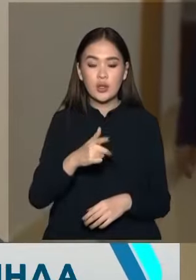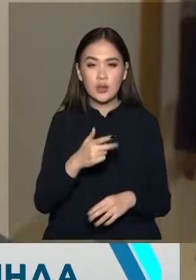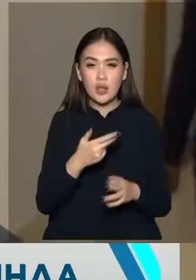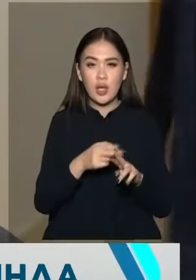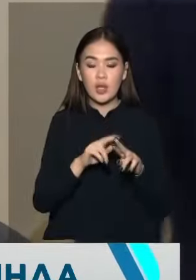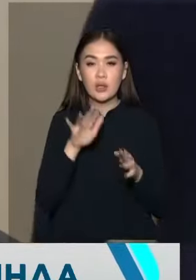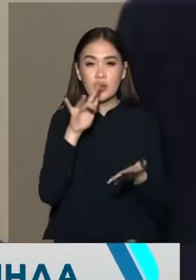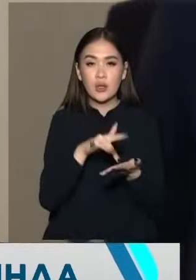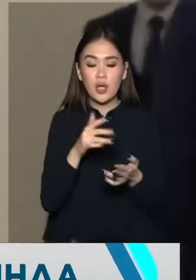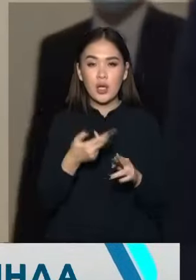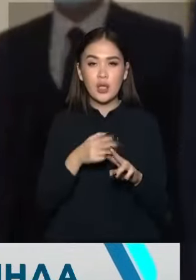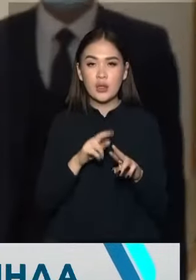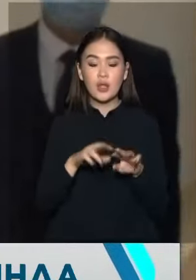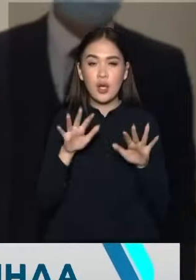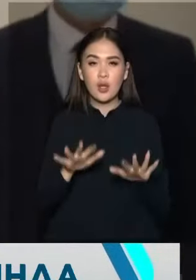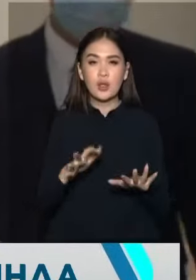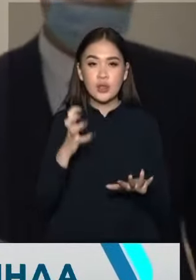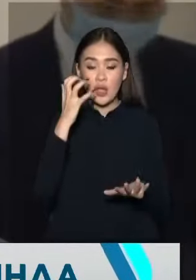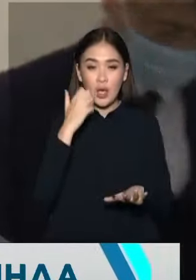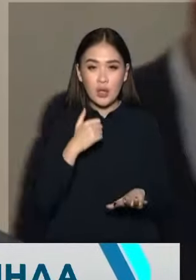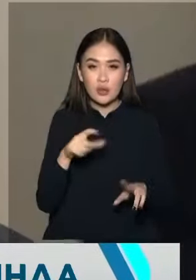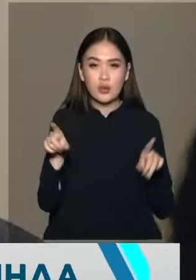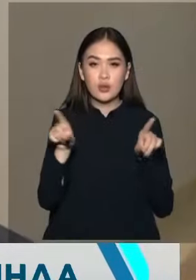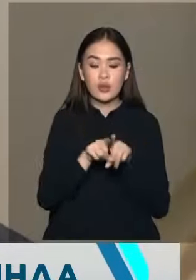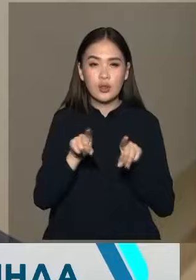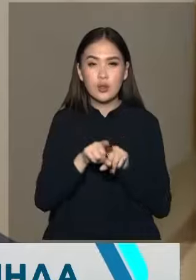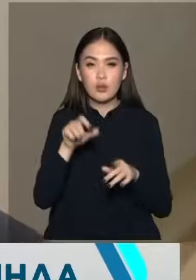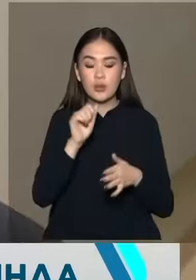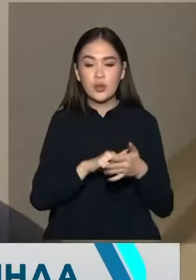теплоцентрал дейміз ғой, солардың тозуына да байланысты бар. Тесттің енді